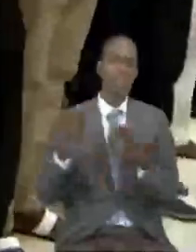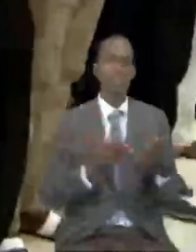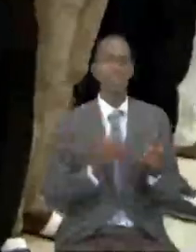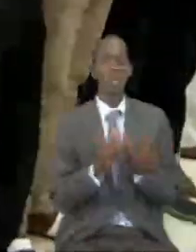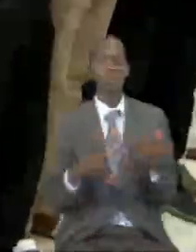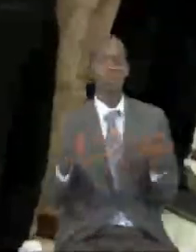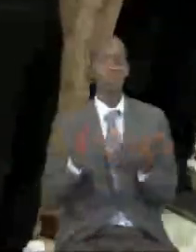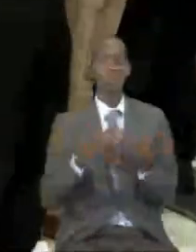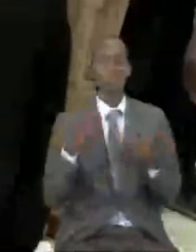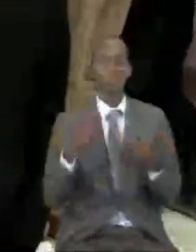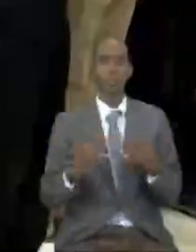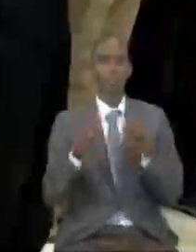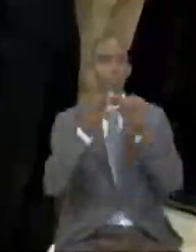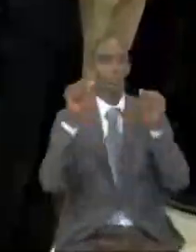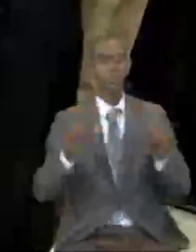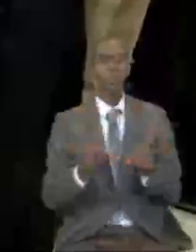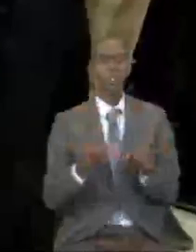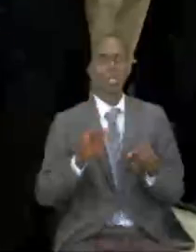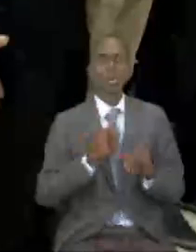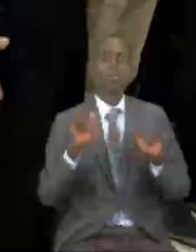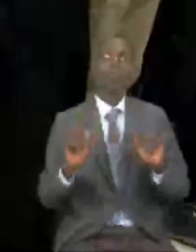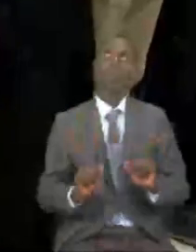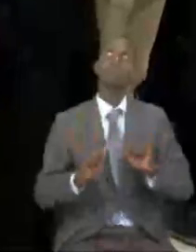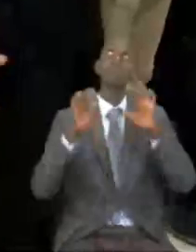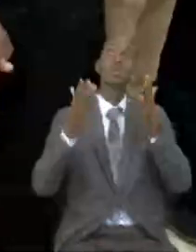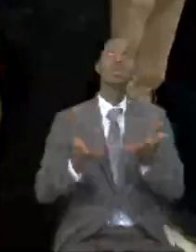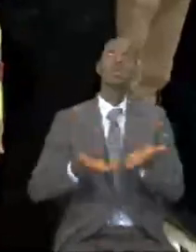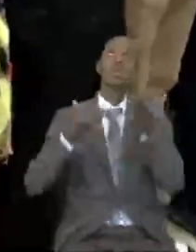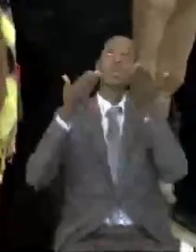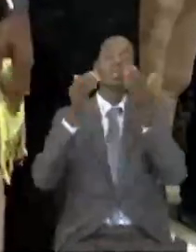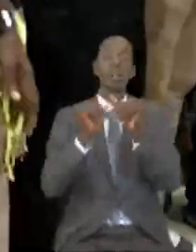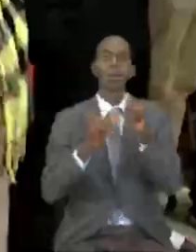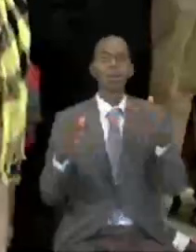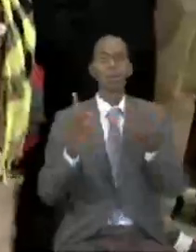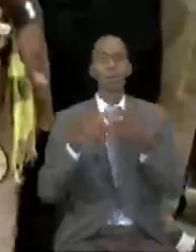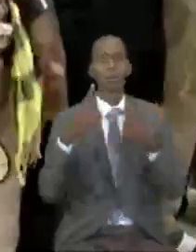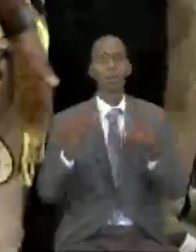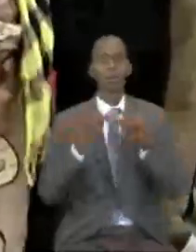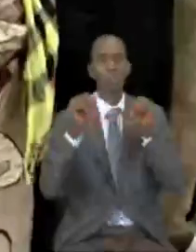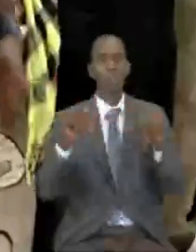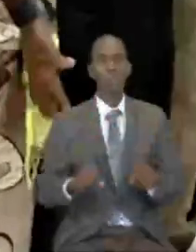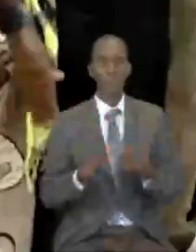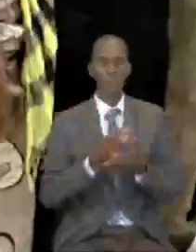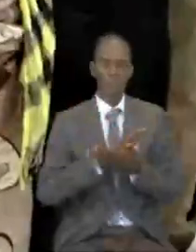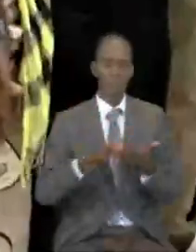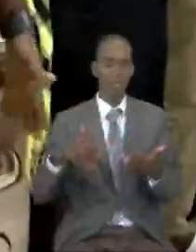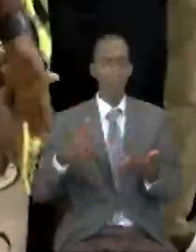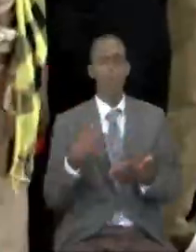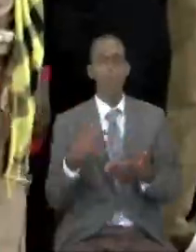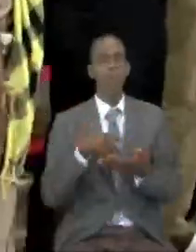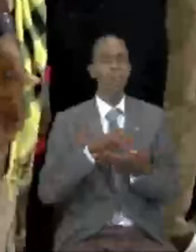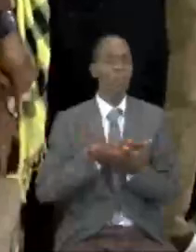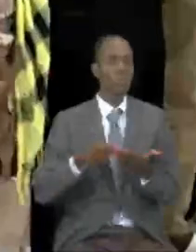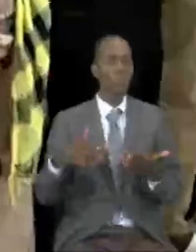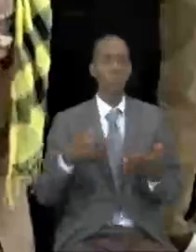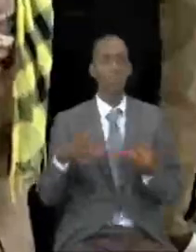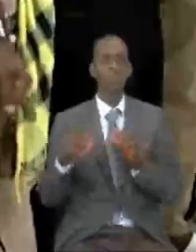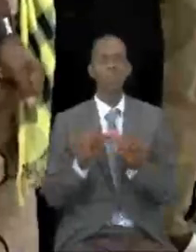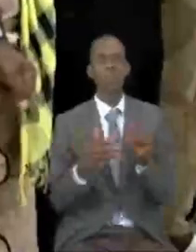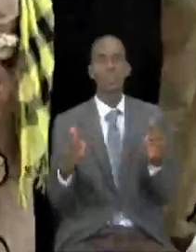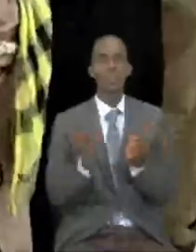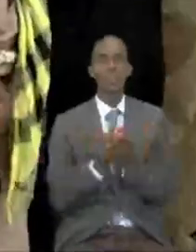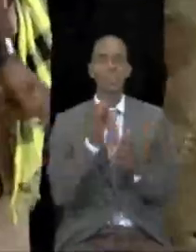jamais j'apporte tout à l'autel. Je consacre tout à l'autel. Seigneur, purifie-moi. Seigneur, prépare-moi. Fais